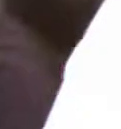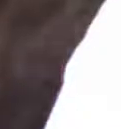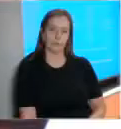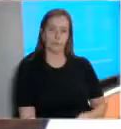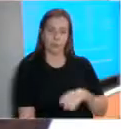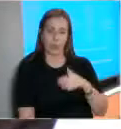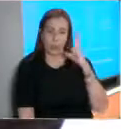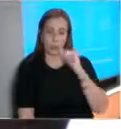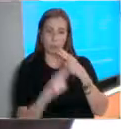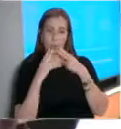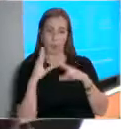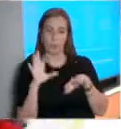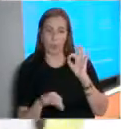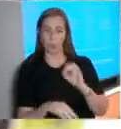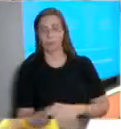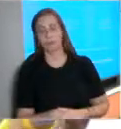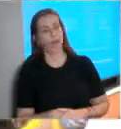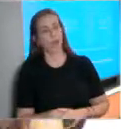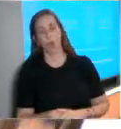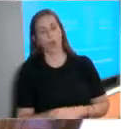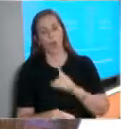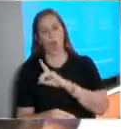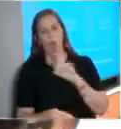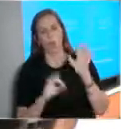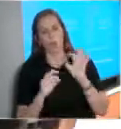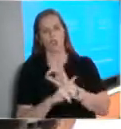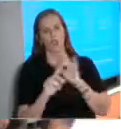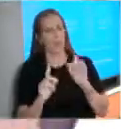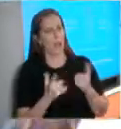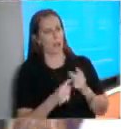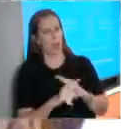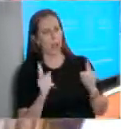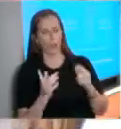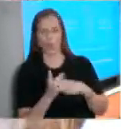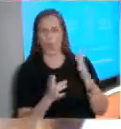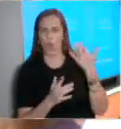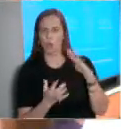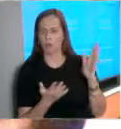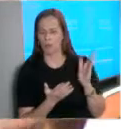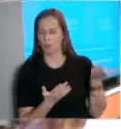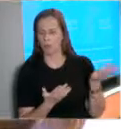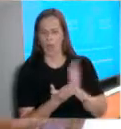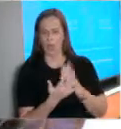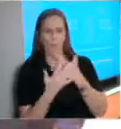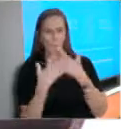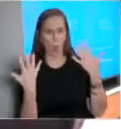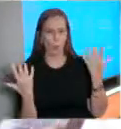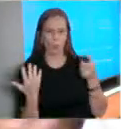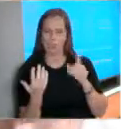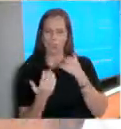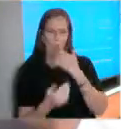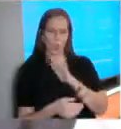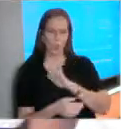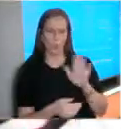אתה מרוצה מתוצאות הבחירות? לא, בכלל לא. למה לא? כי לא הייתה הכרעה ברורה, וזה לא